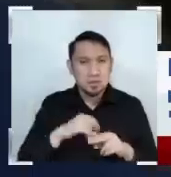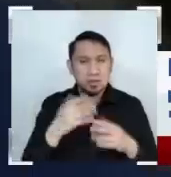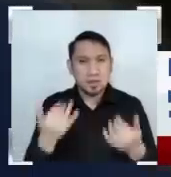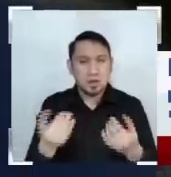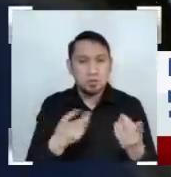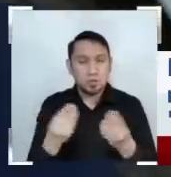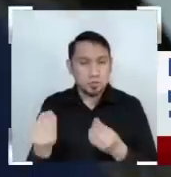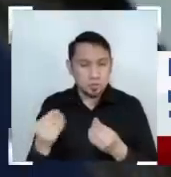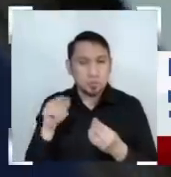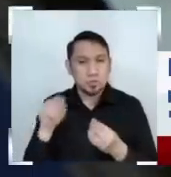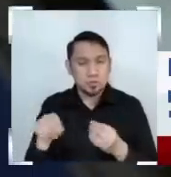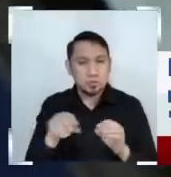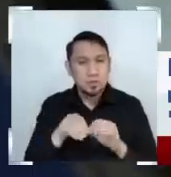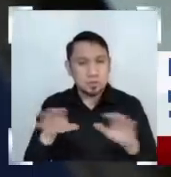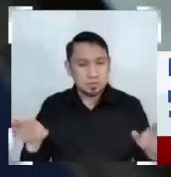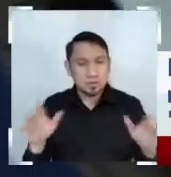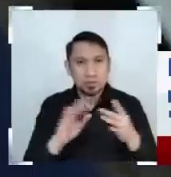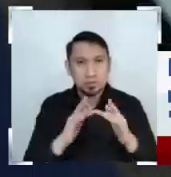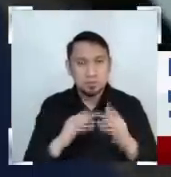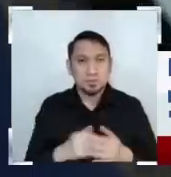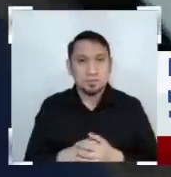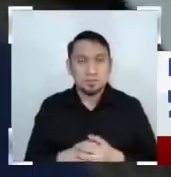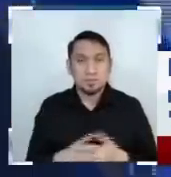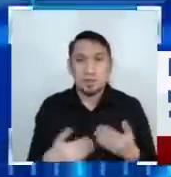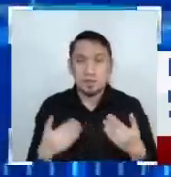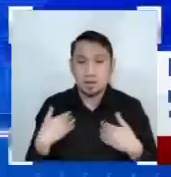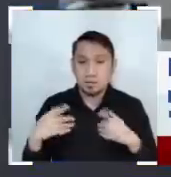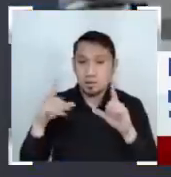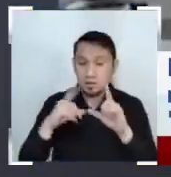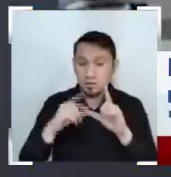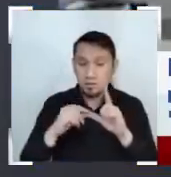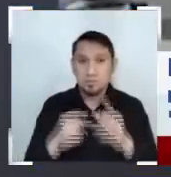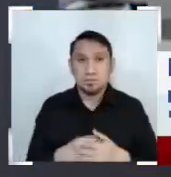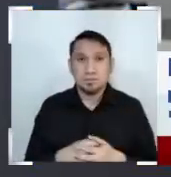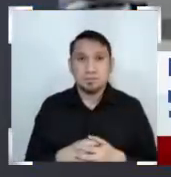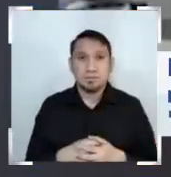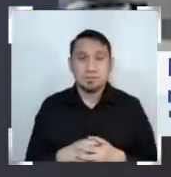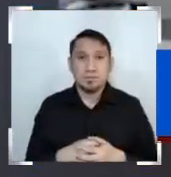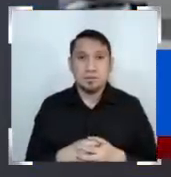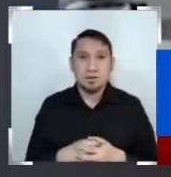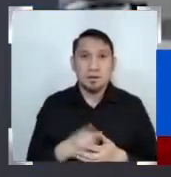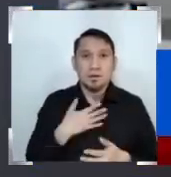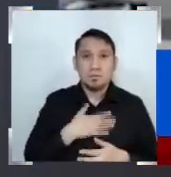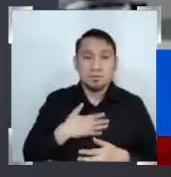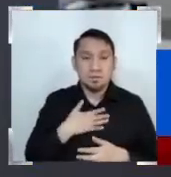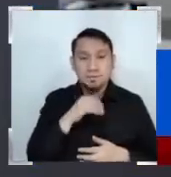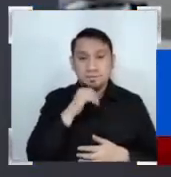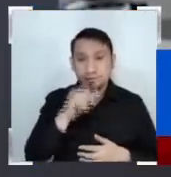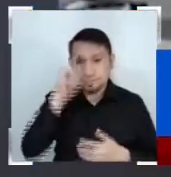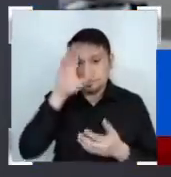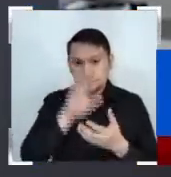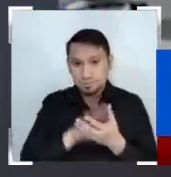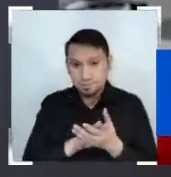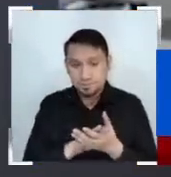text messages. Gaya nito na may link pa sa dulo. Huwag tayong maniniwala sa mga advertisements, especially na